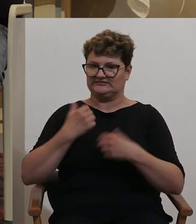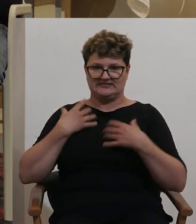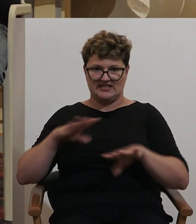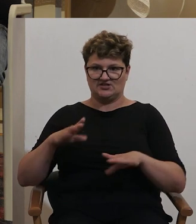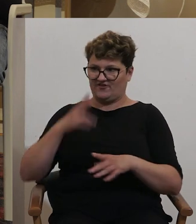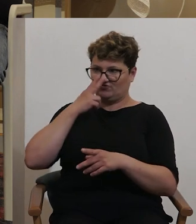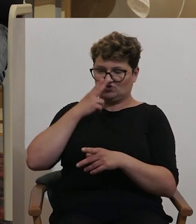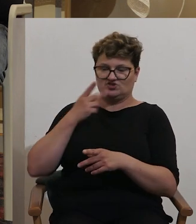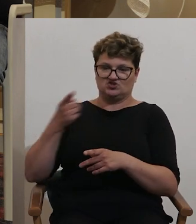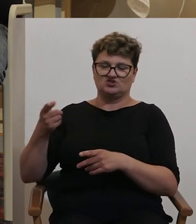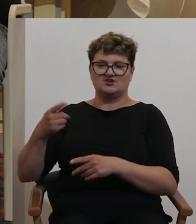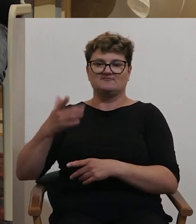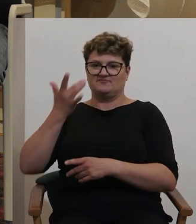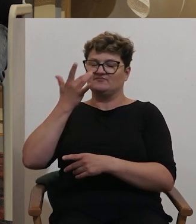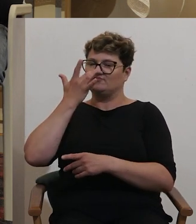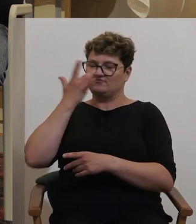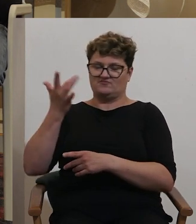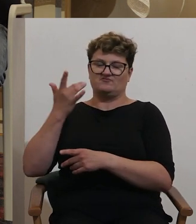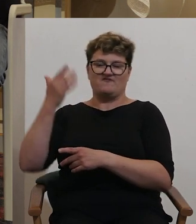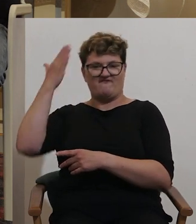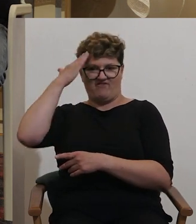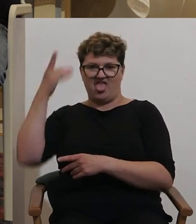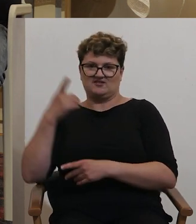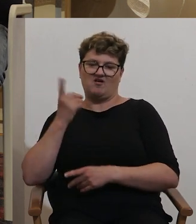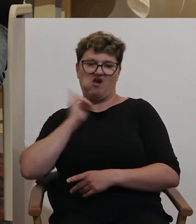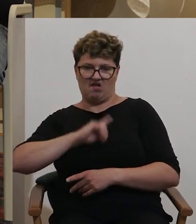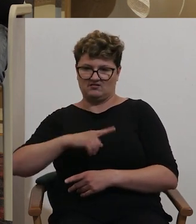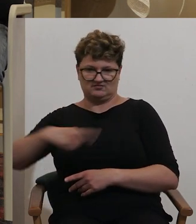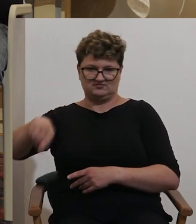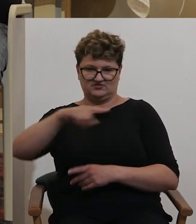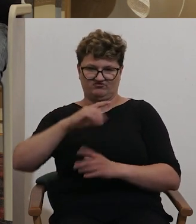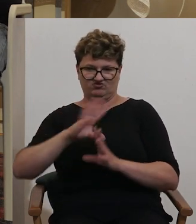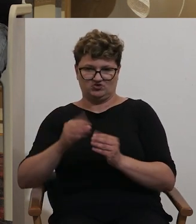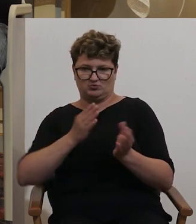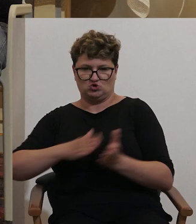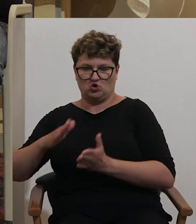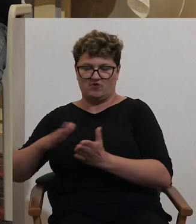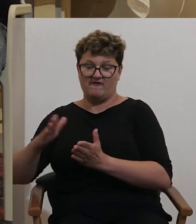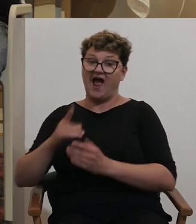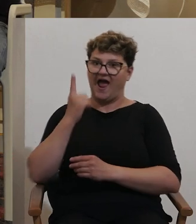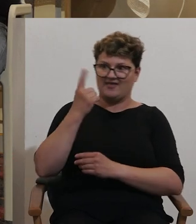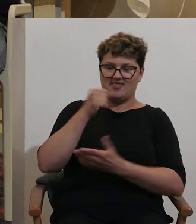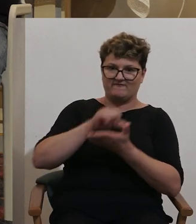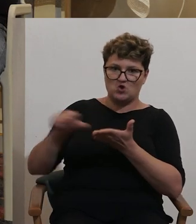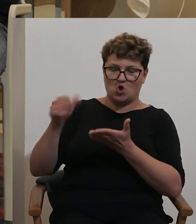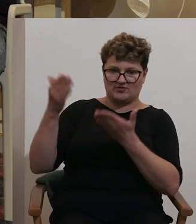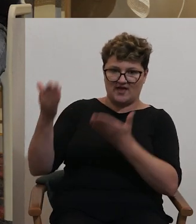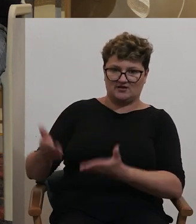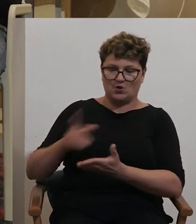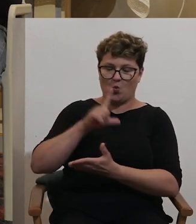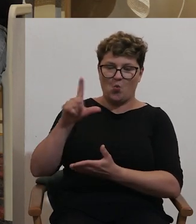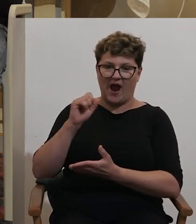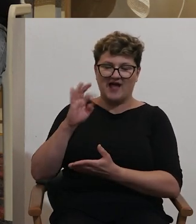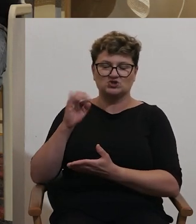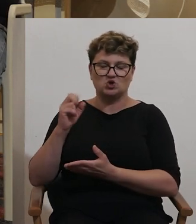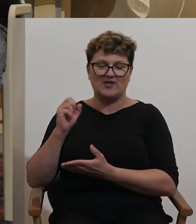że Sowieci jednak wiedzieli, że to jest pozorowane wszystko. Wyjątkiem był właśnie major Łatyszonek,